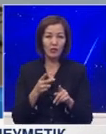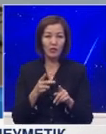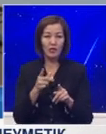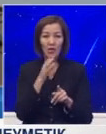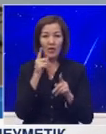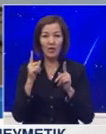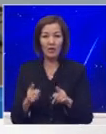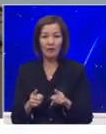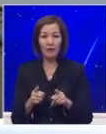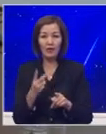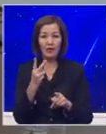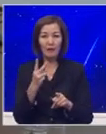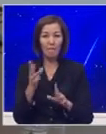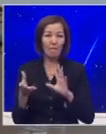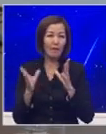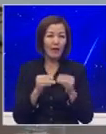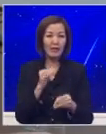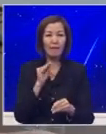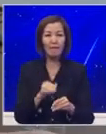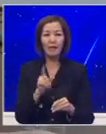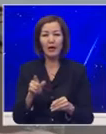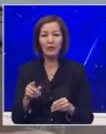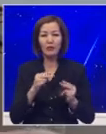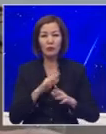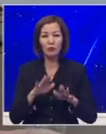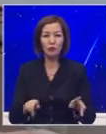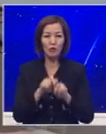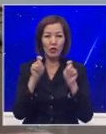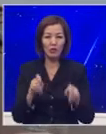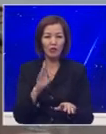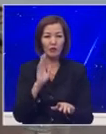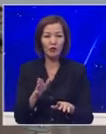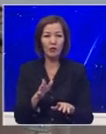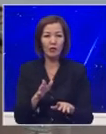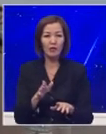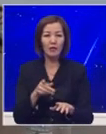адамға. Барлығы 1000 адам жұмыс күшін ашамыз деп отыр. 1000 адамның егер